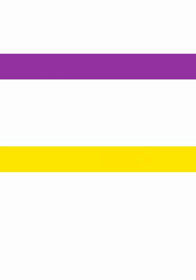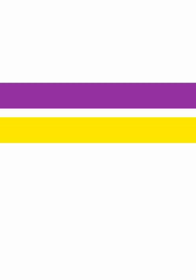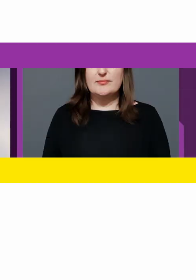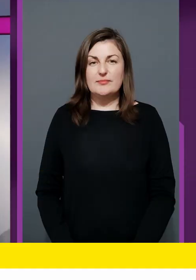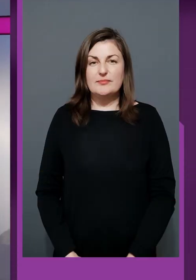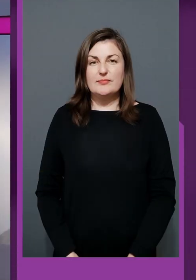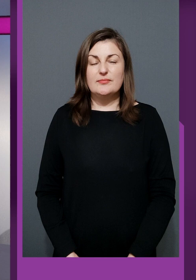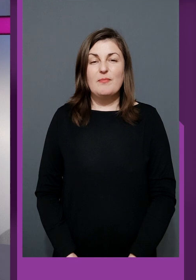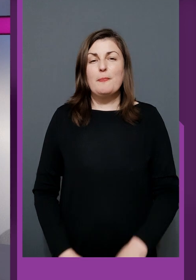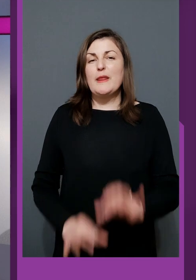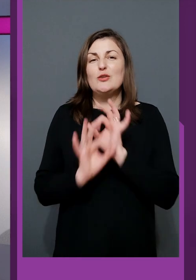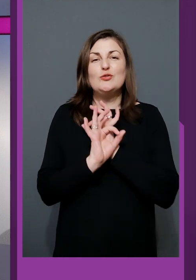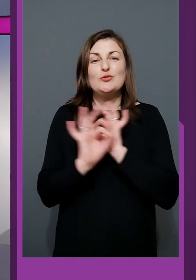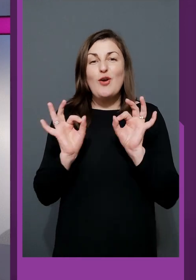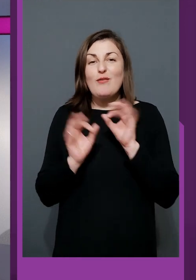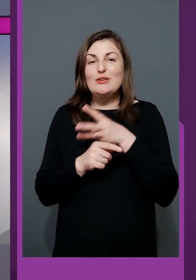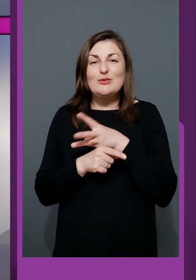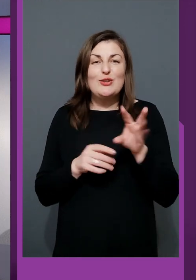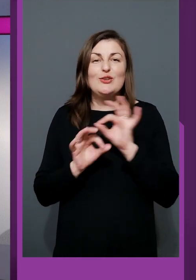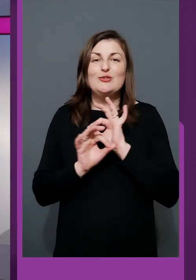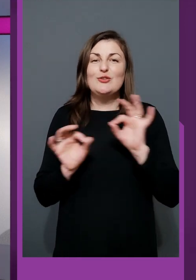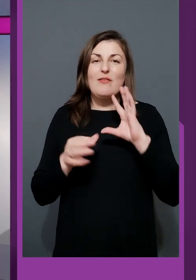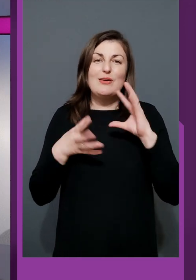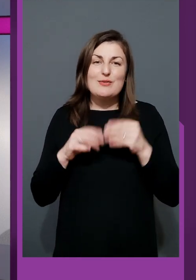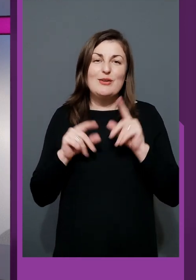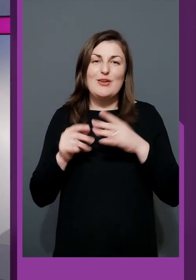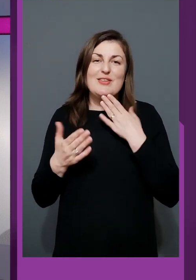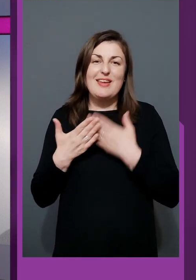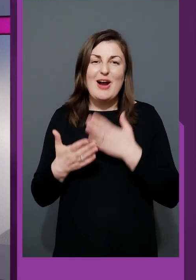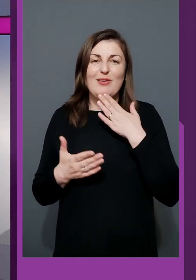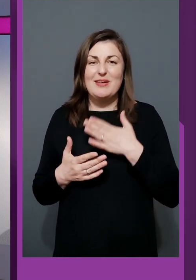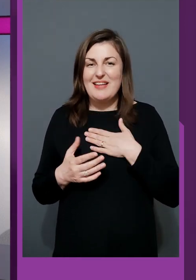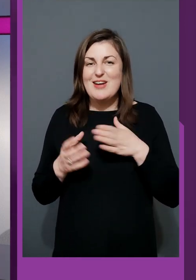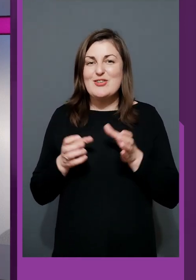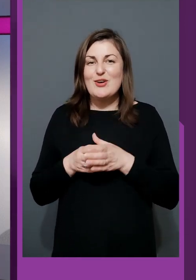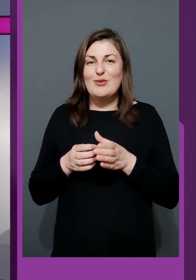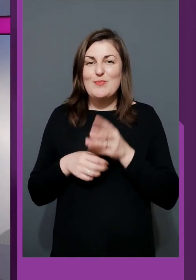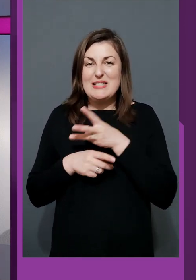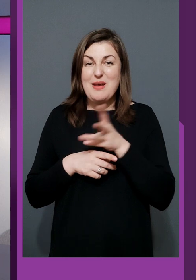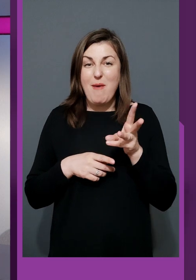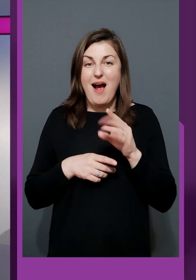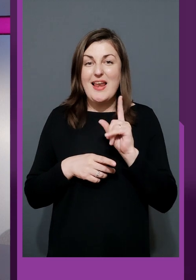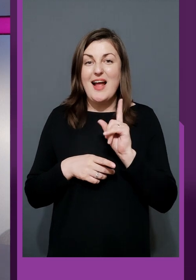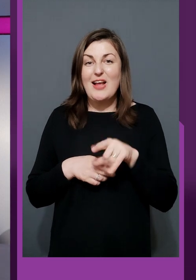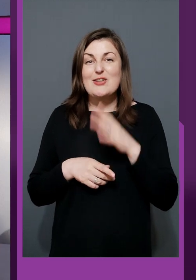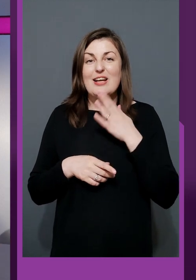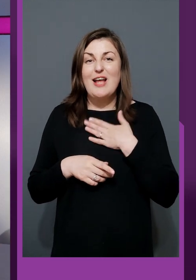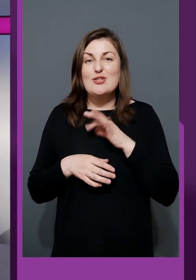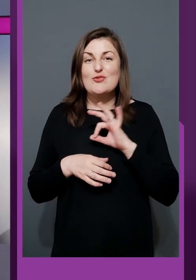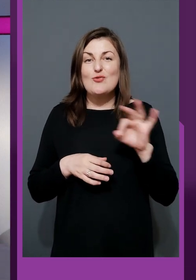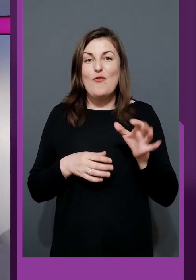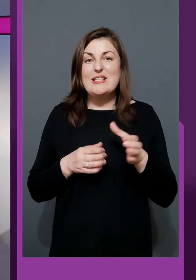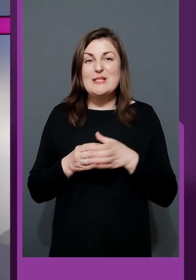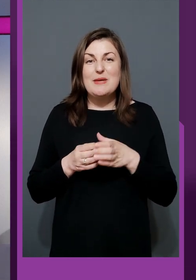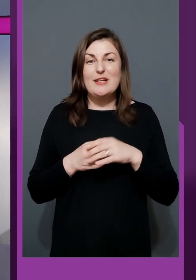Україні чудовий сюжет чудовий результат тож Дякуємо і нашій знімальній групі і так само нашій чудовій